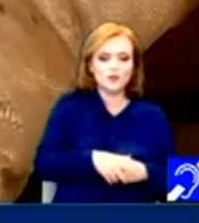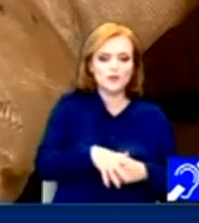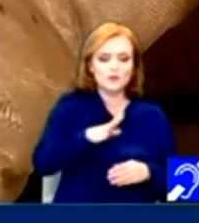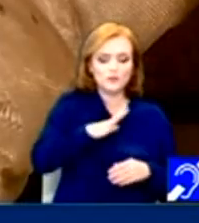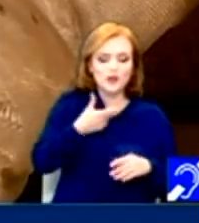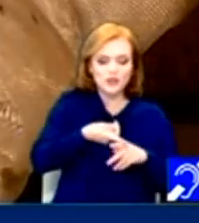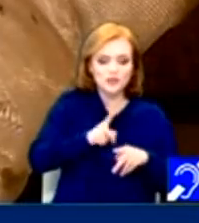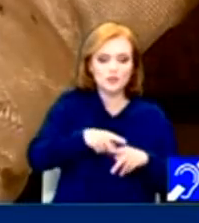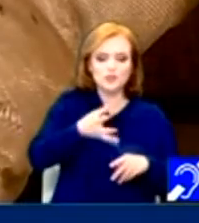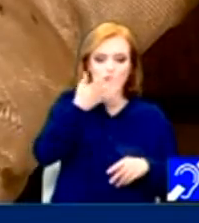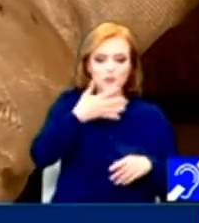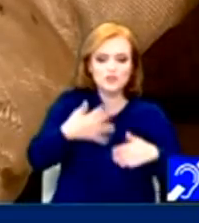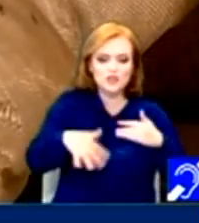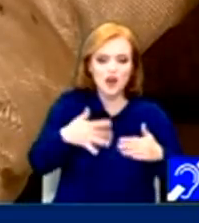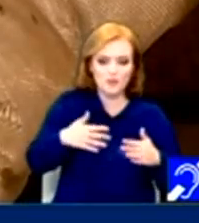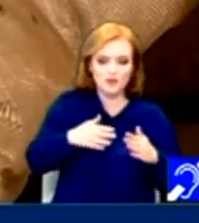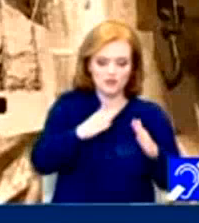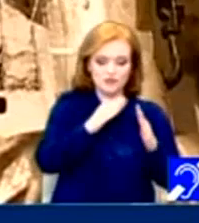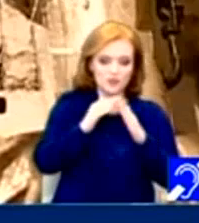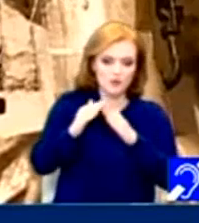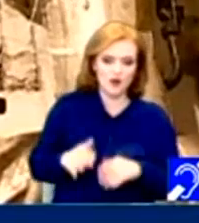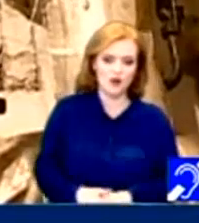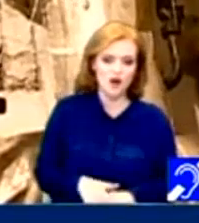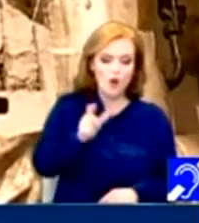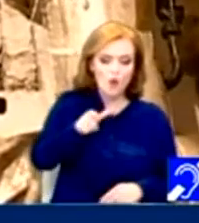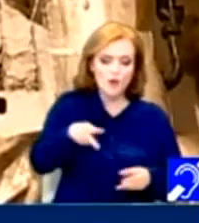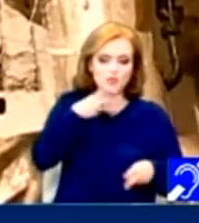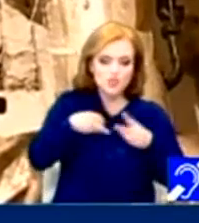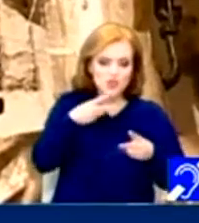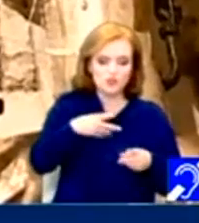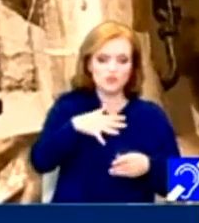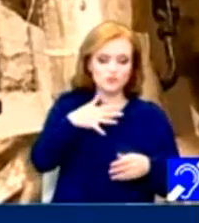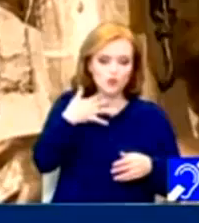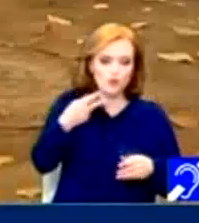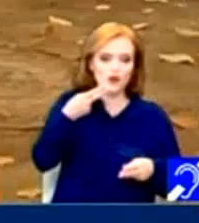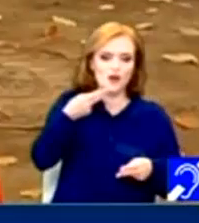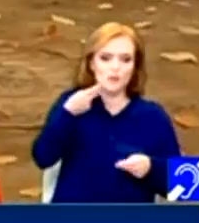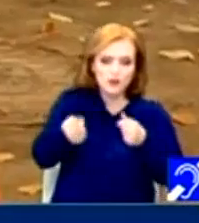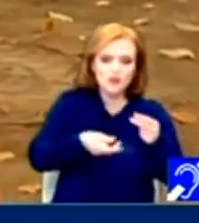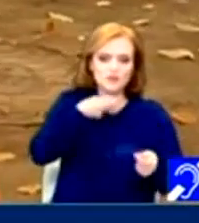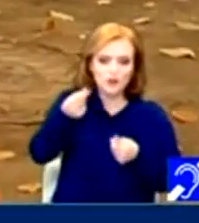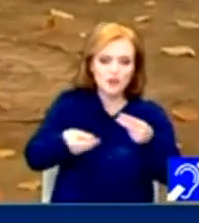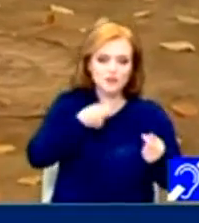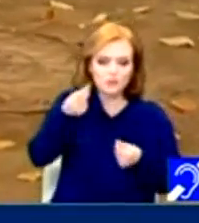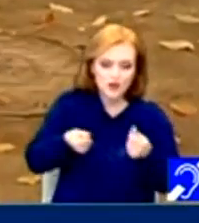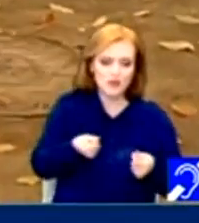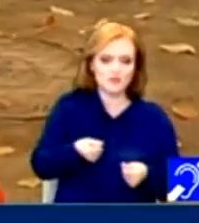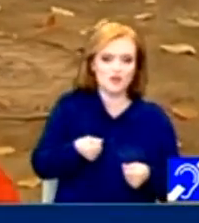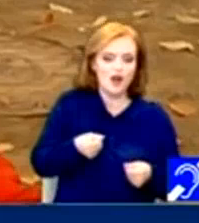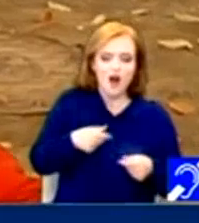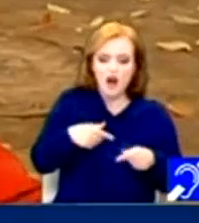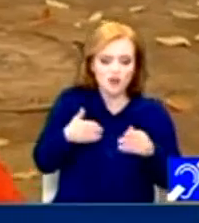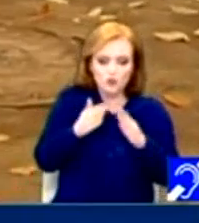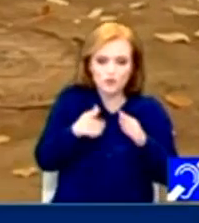ajunge la toți locatarii. Oamenii se plâng totuși că plătesc sume mari și tot tremură de frig. E foarte rece.